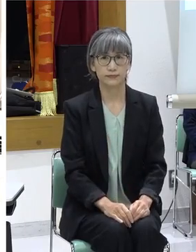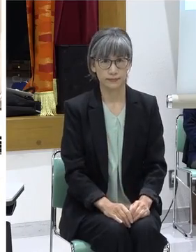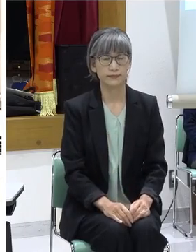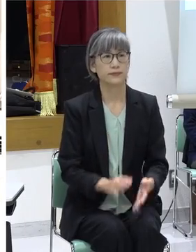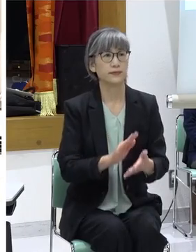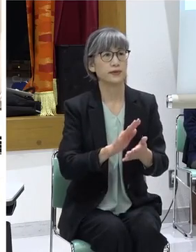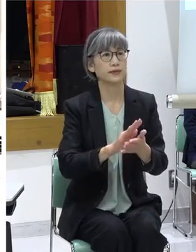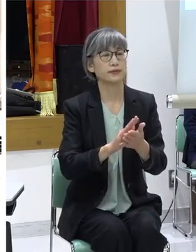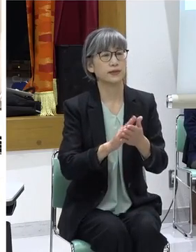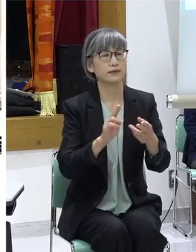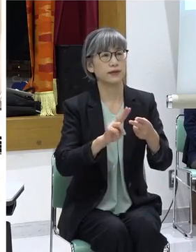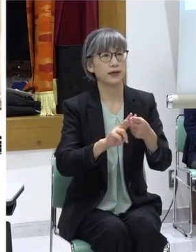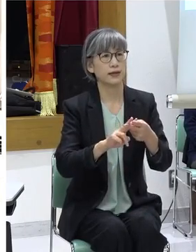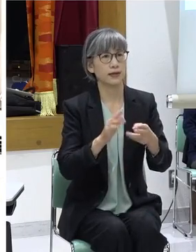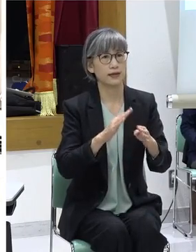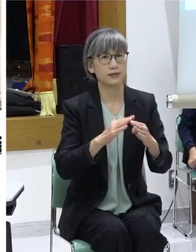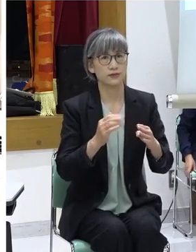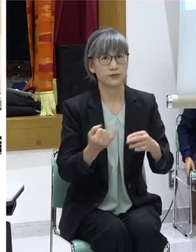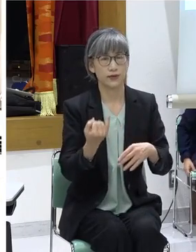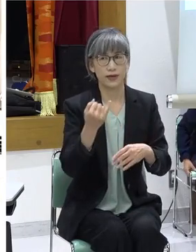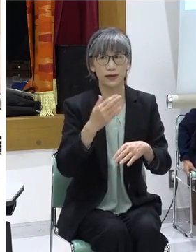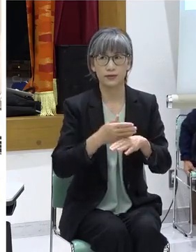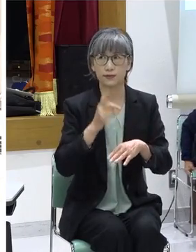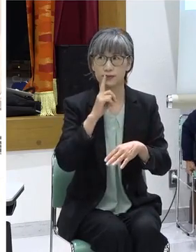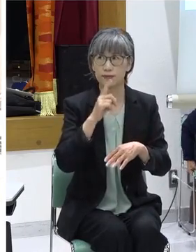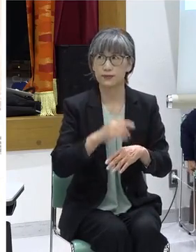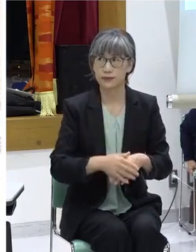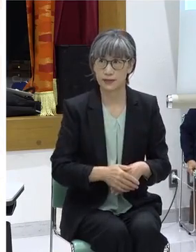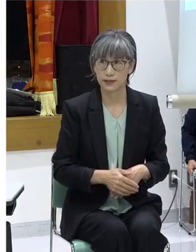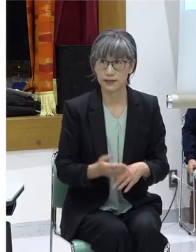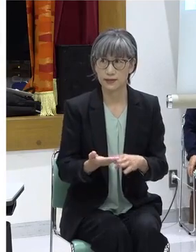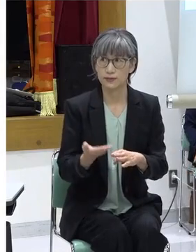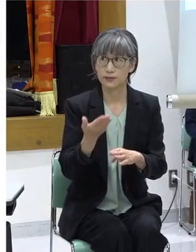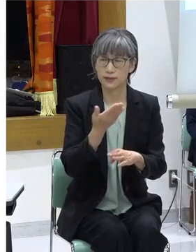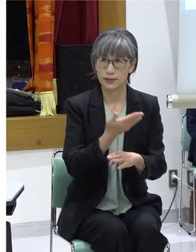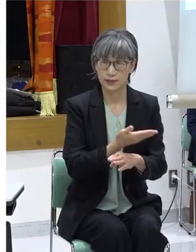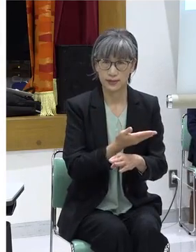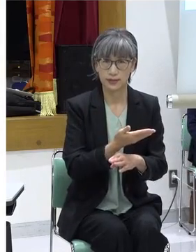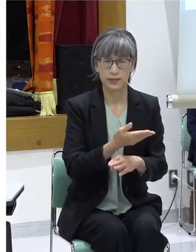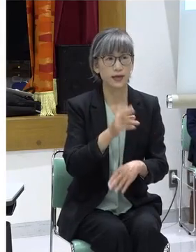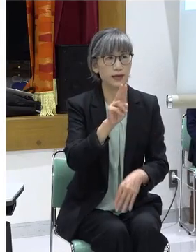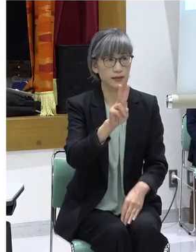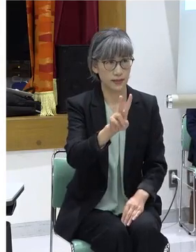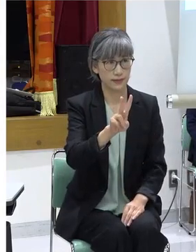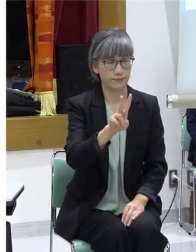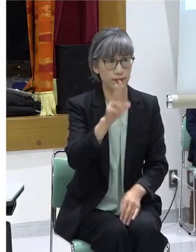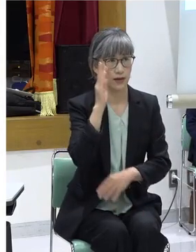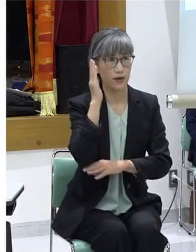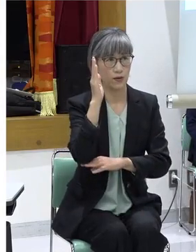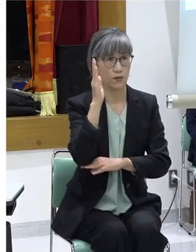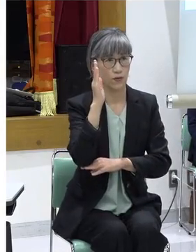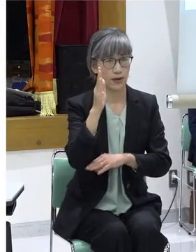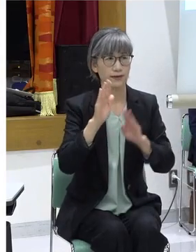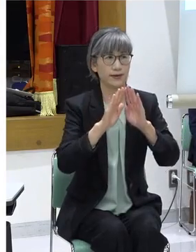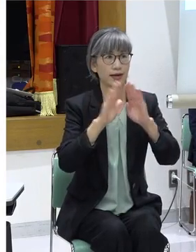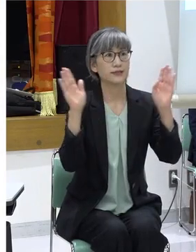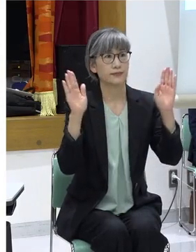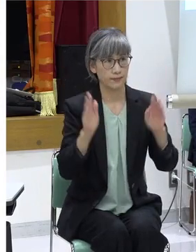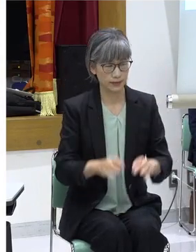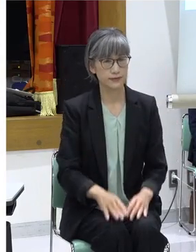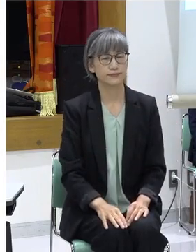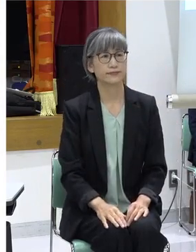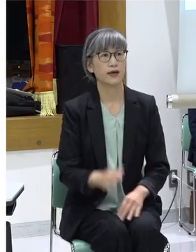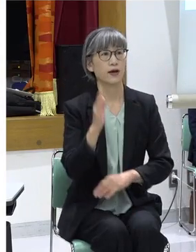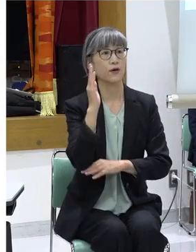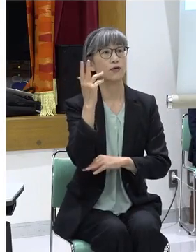櫻井会長、ありがとうございました。それでは続きまして、次第に講演に移ります。